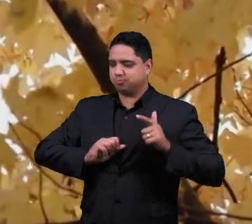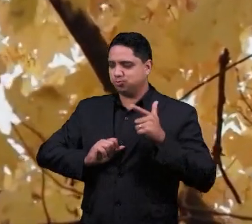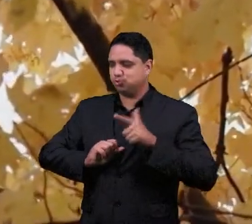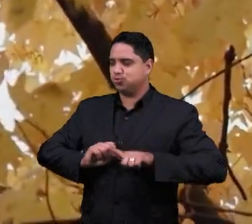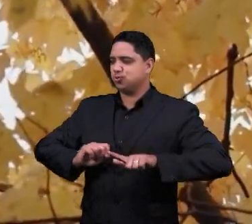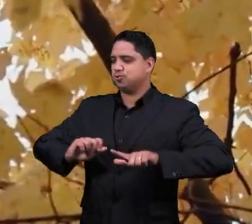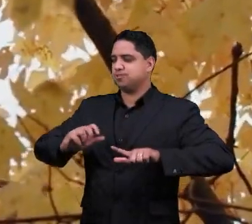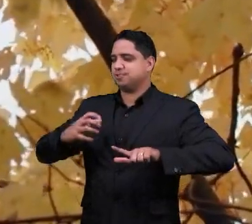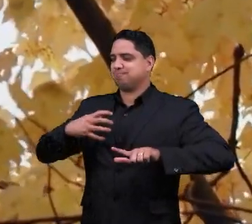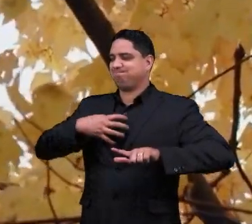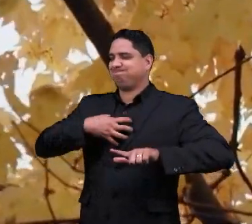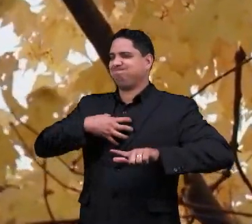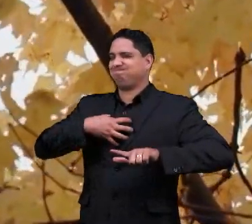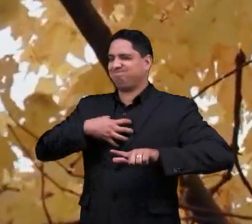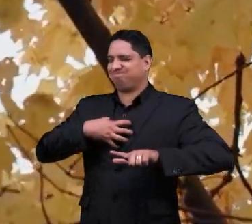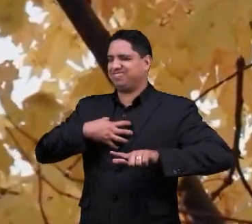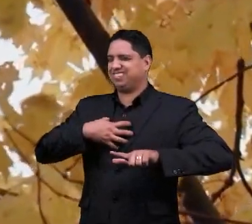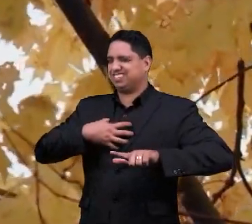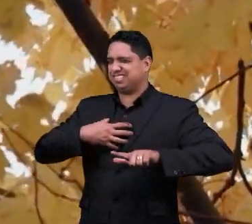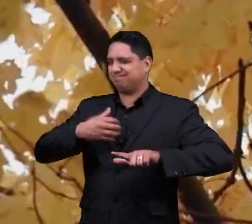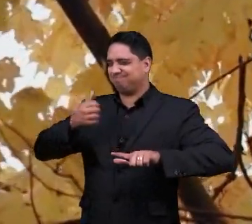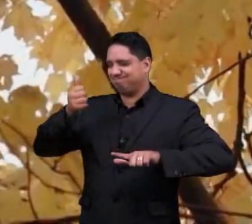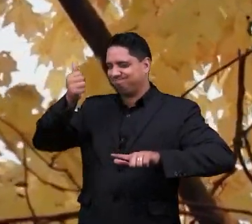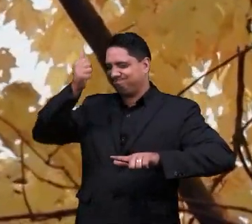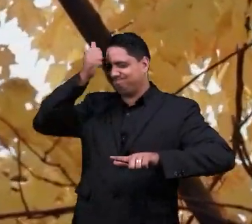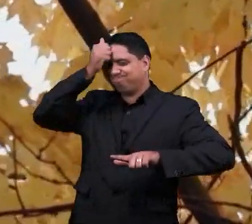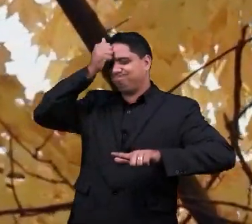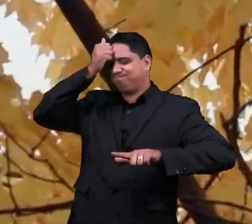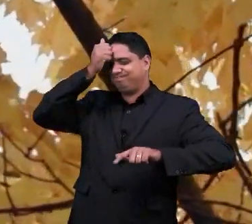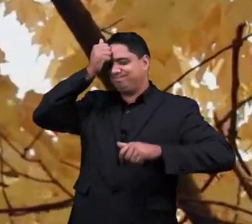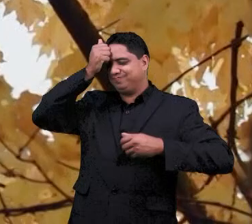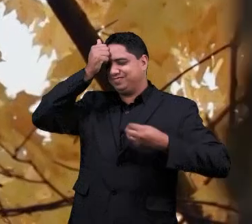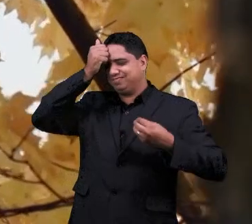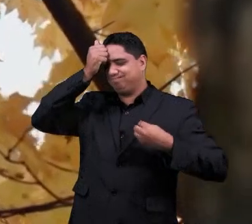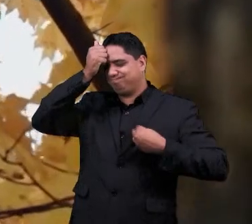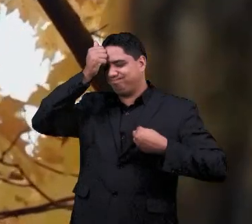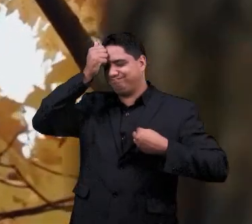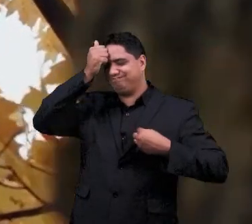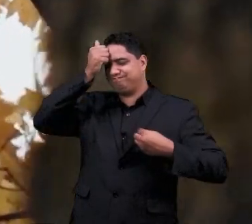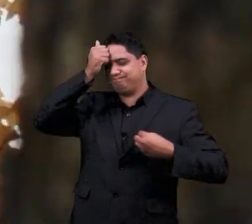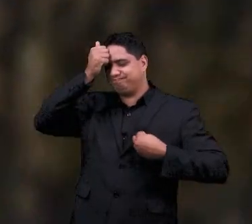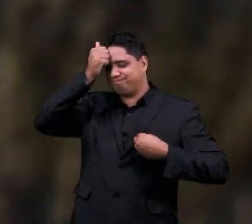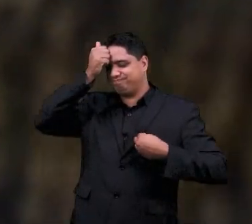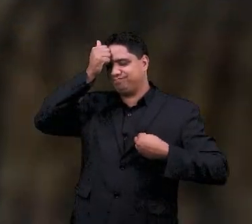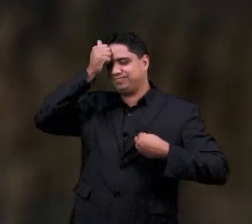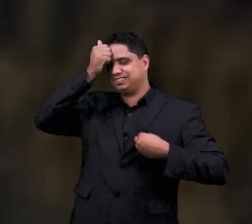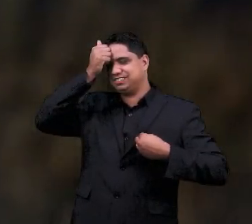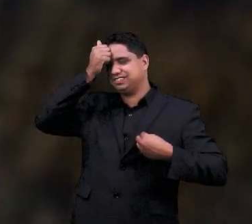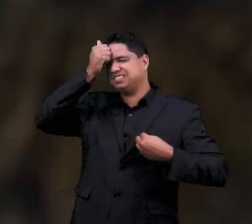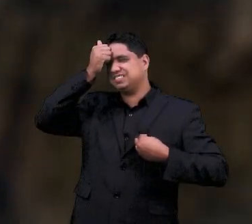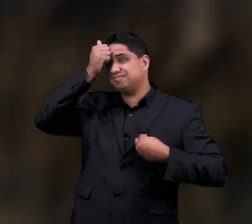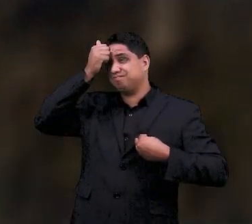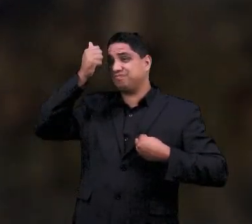Mais uma vez eu sinto meu bem.